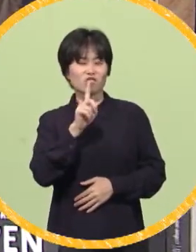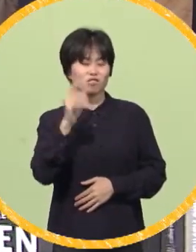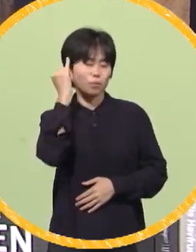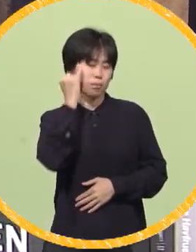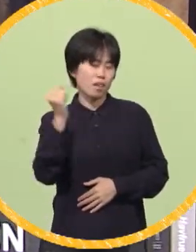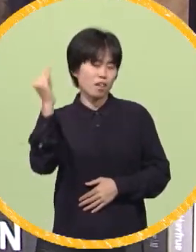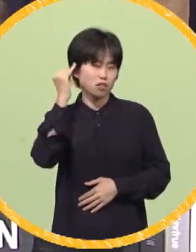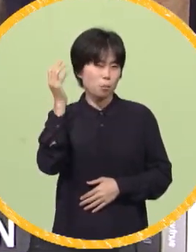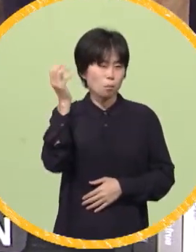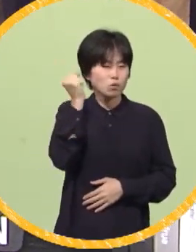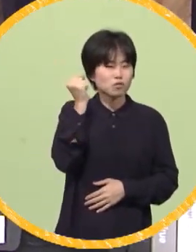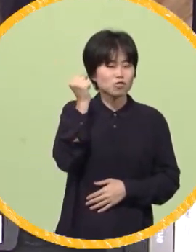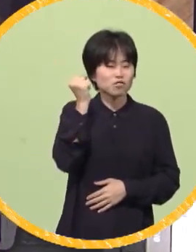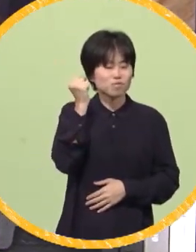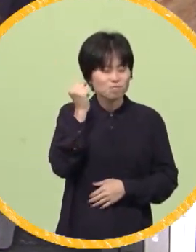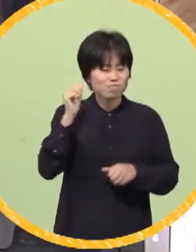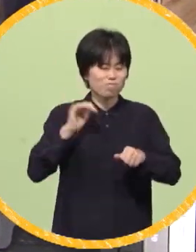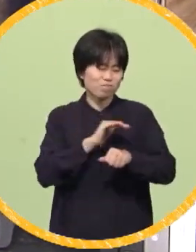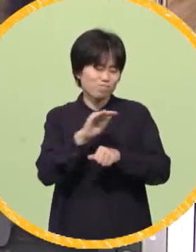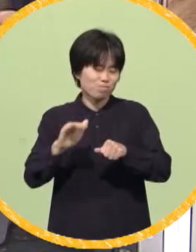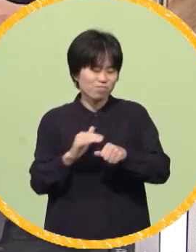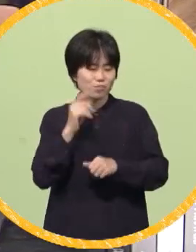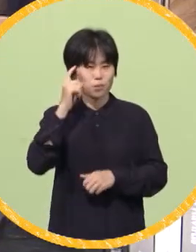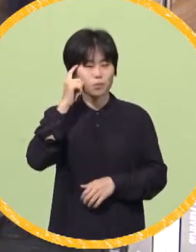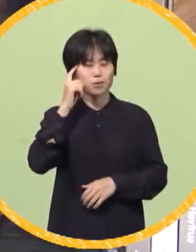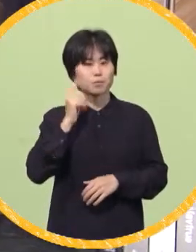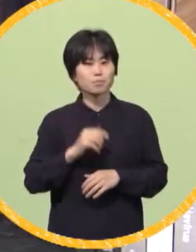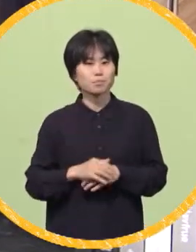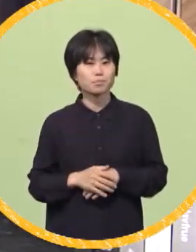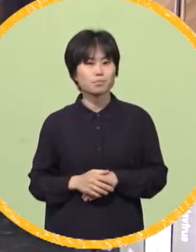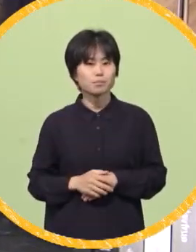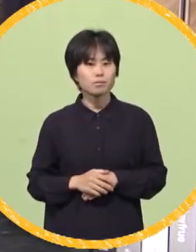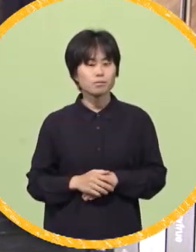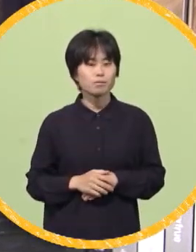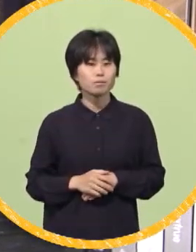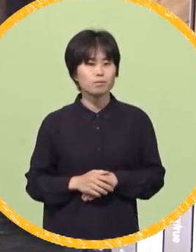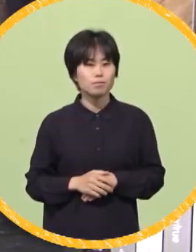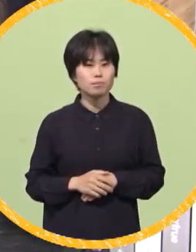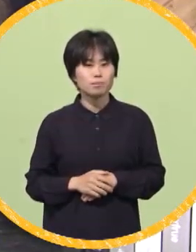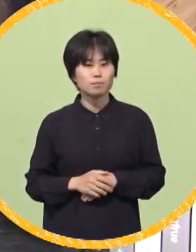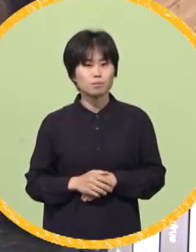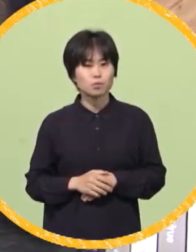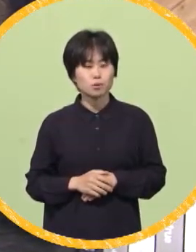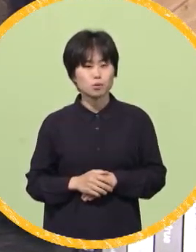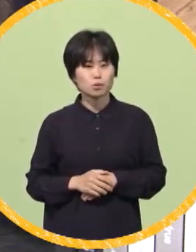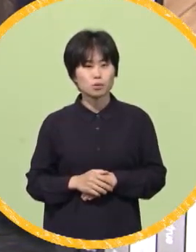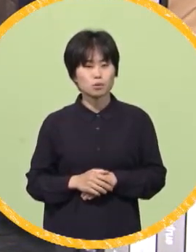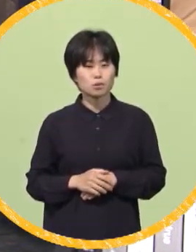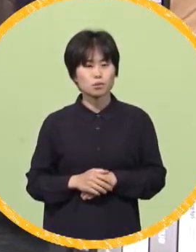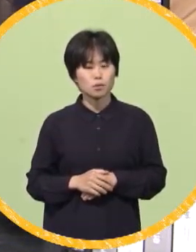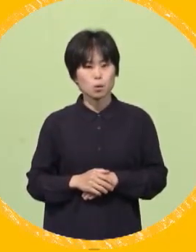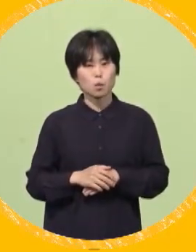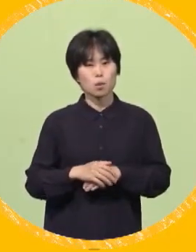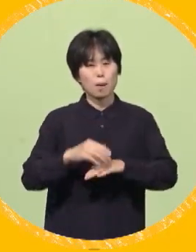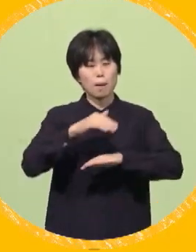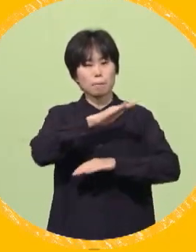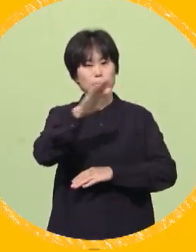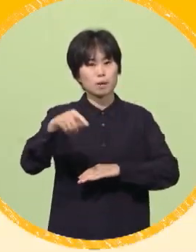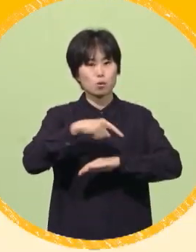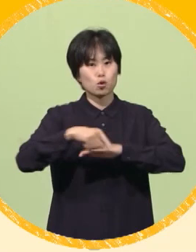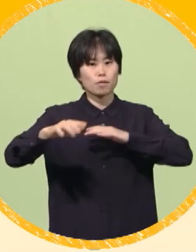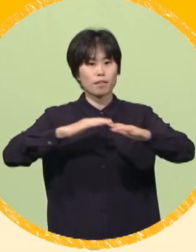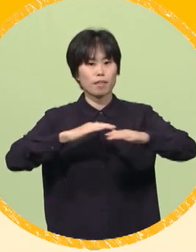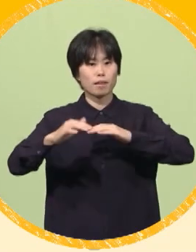ていうのはすごく大きいことだと思いますね。まあ、というわけでなんですけれども、この須藤さんが代表を務めるピープルデザイン研究所なん